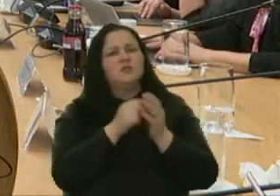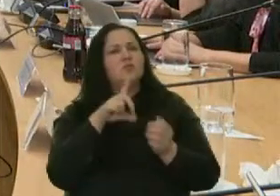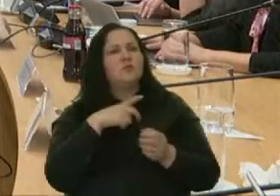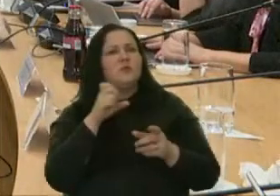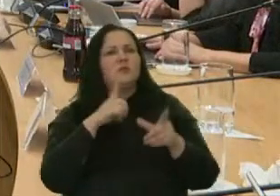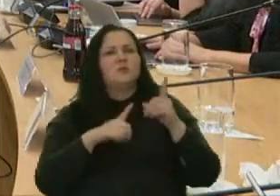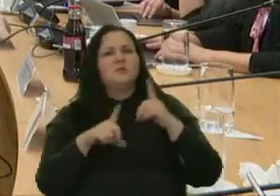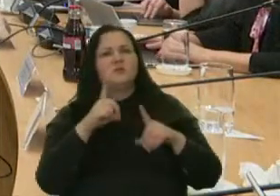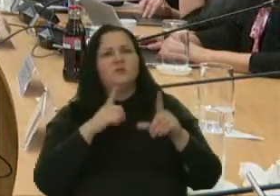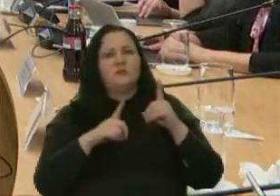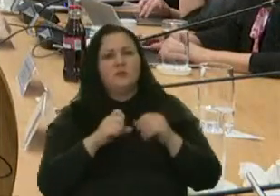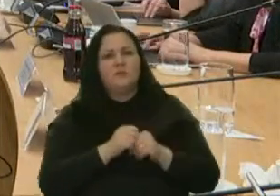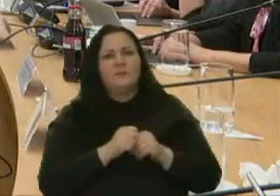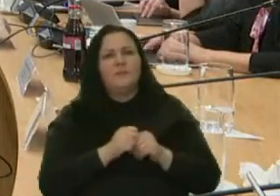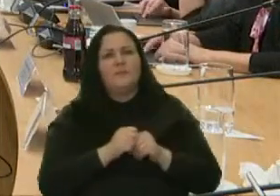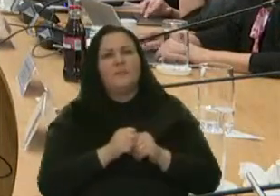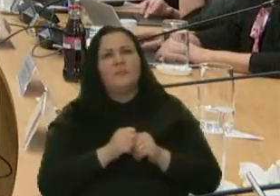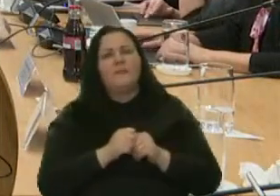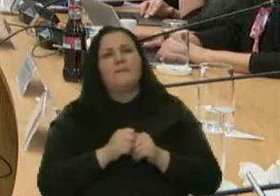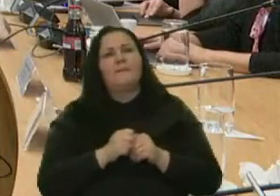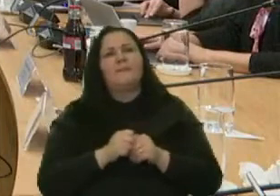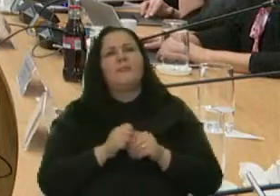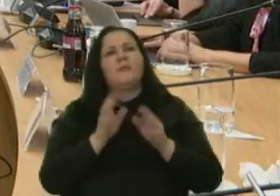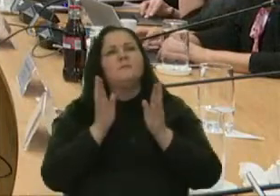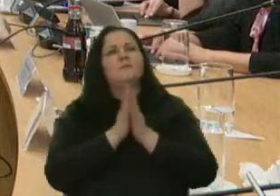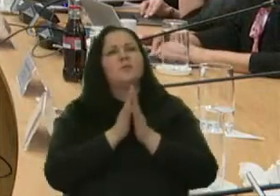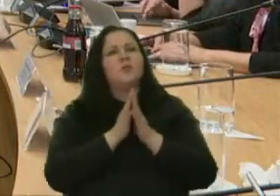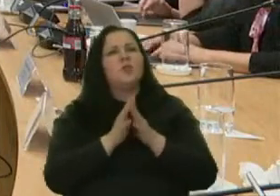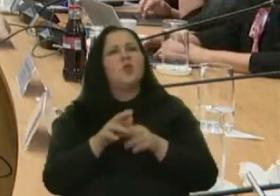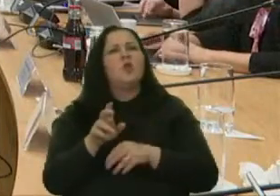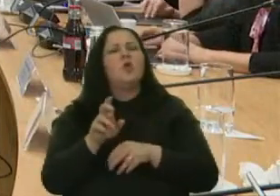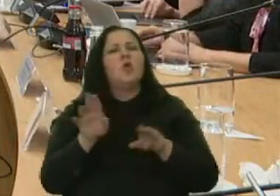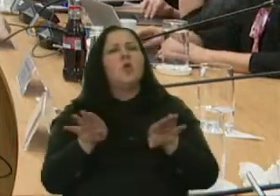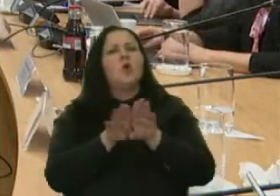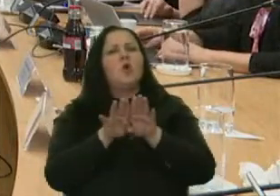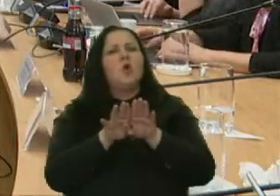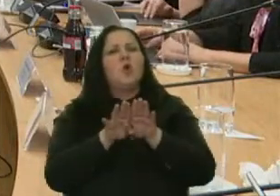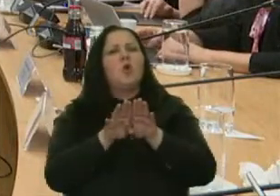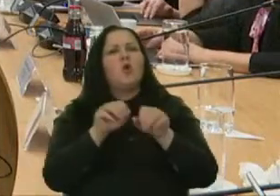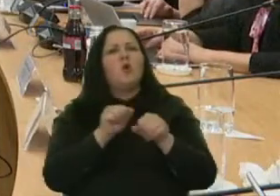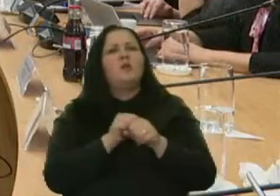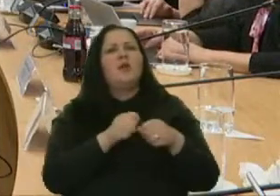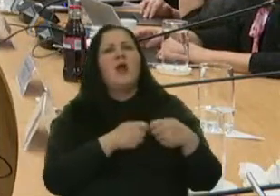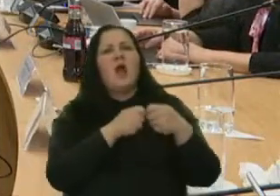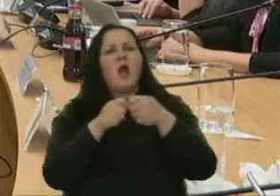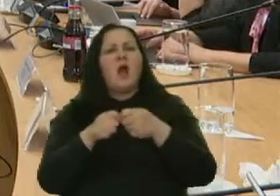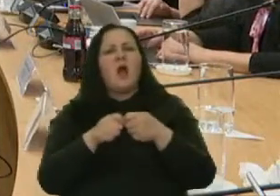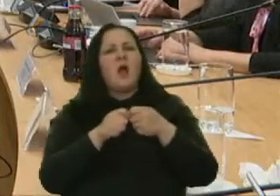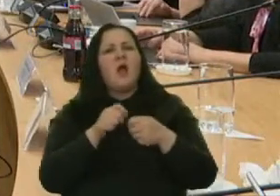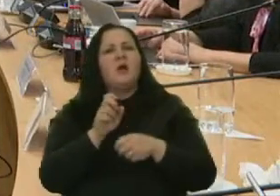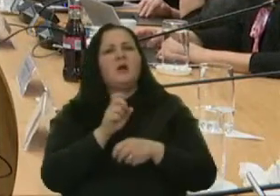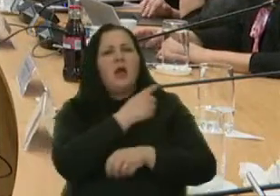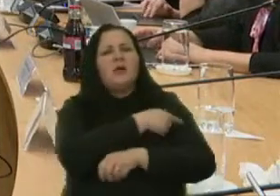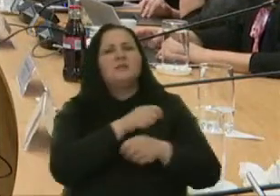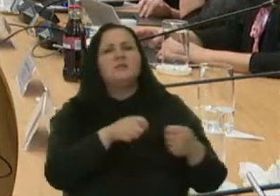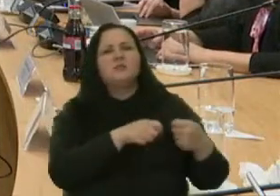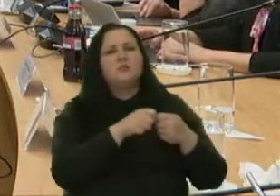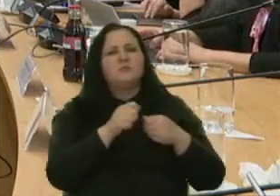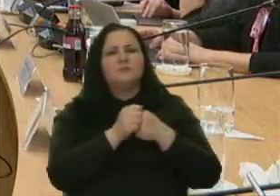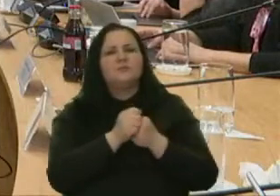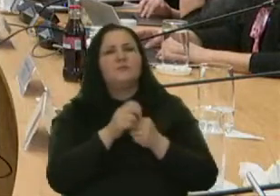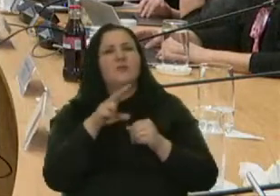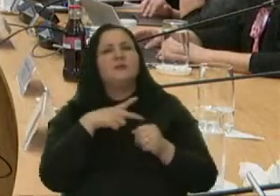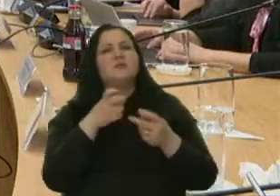suf cuul colegii corect să dăm cuvântul colegii de la asistență socială vă rog doamna director Da Emilia Bodochi vă rog doamna directă vă rog se